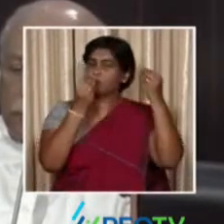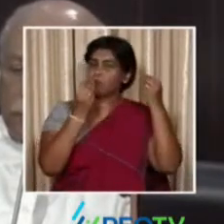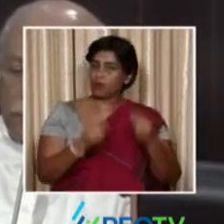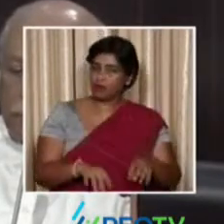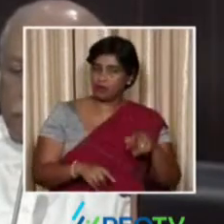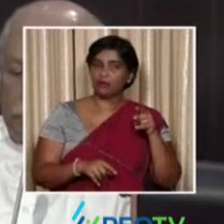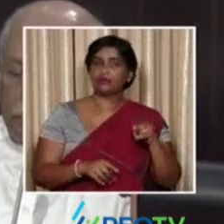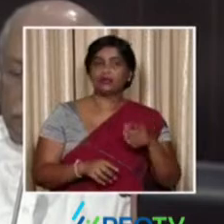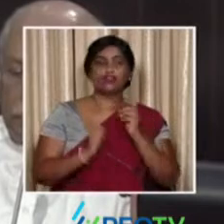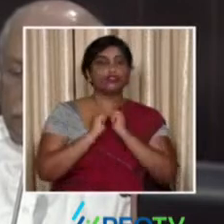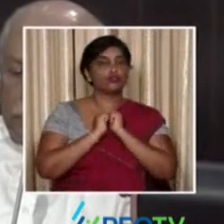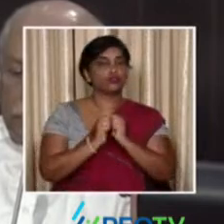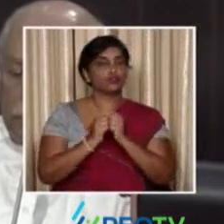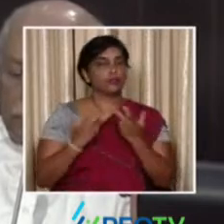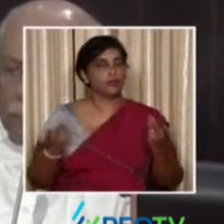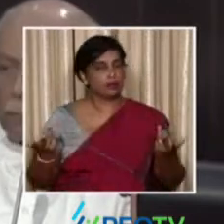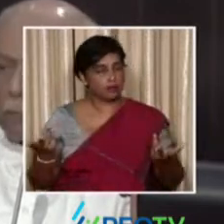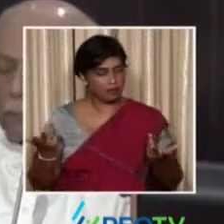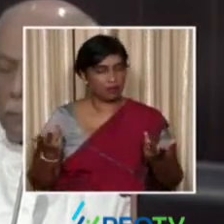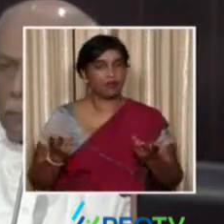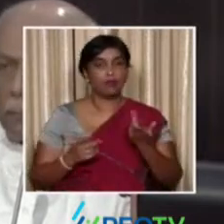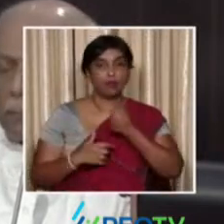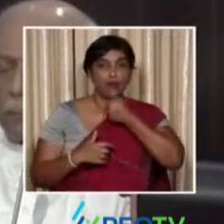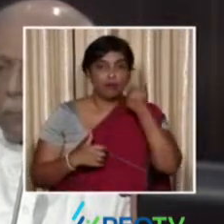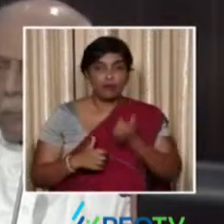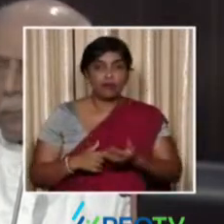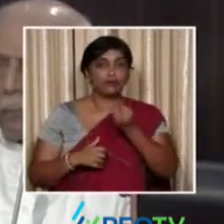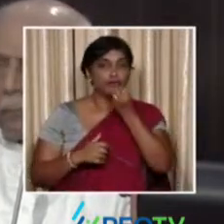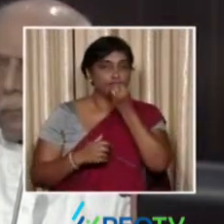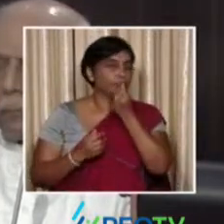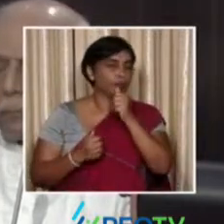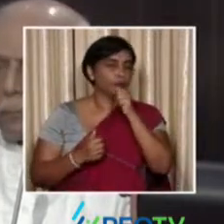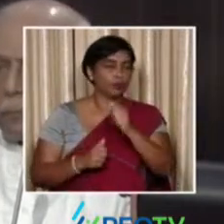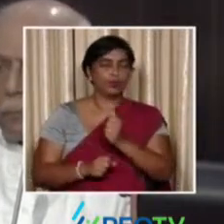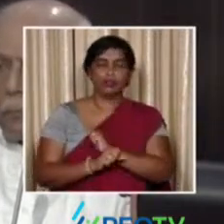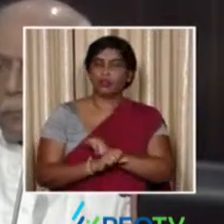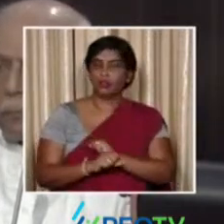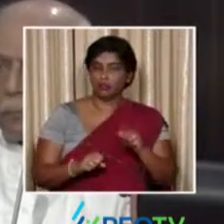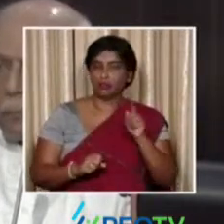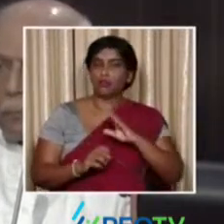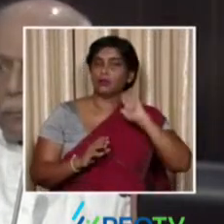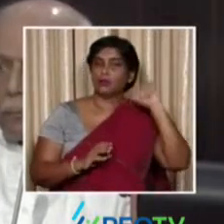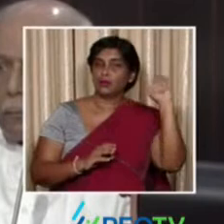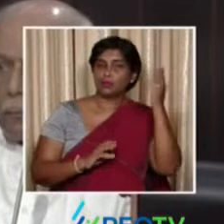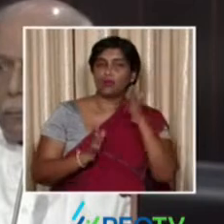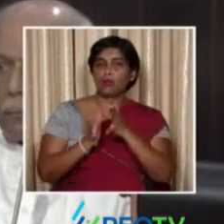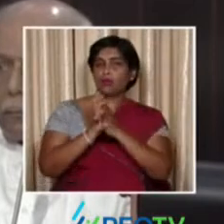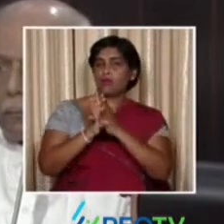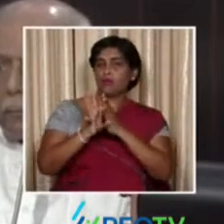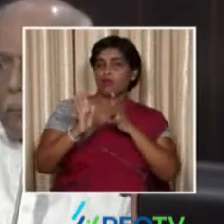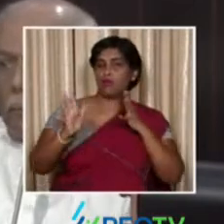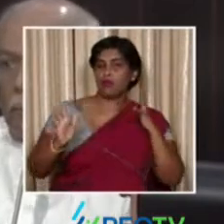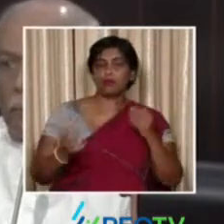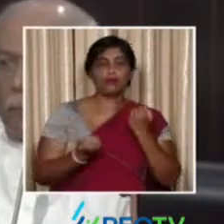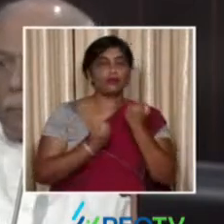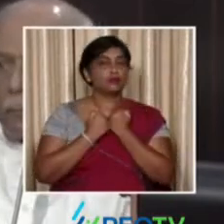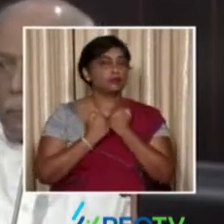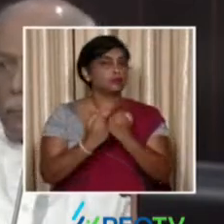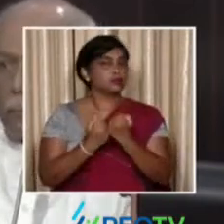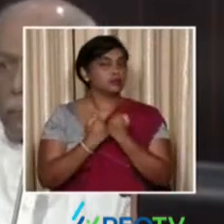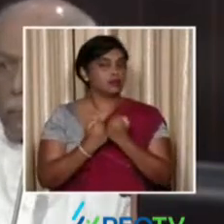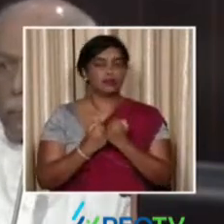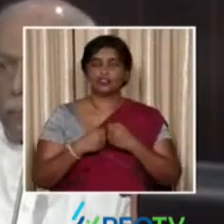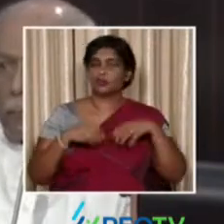වැටුණා. රස්සාවල් නැති වුණා. අත්‍යවශ්‍ය භාණ්ඩ නැත්තටම නැති වුණා. හැමතැනම පොලිම්. පොදු ප්‍රවාහන සේවා